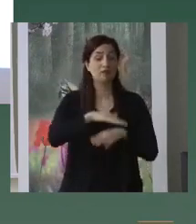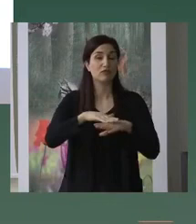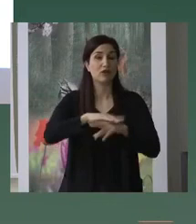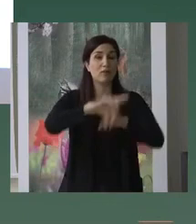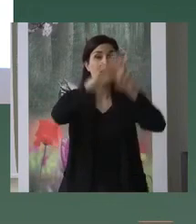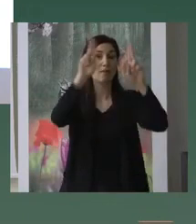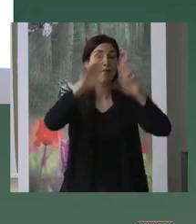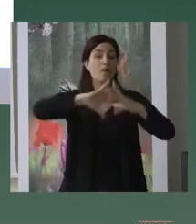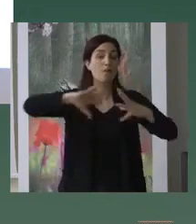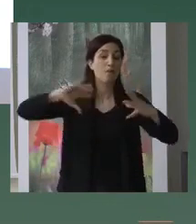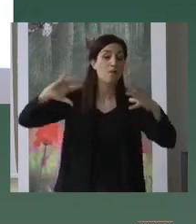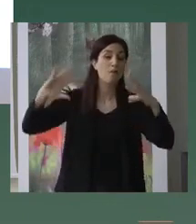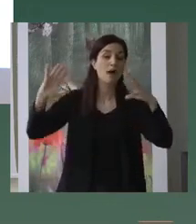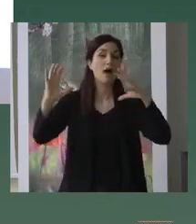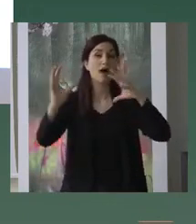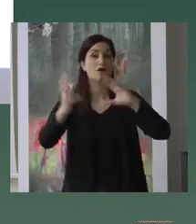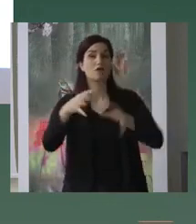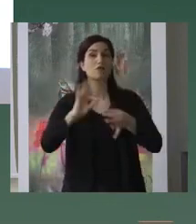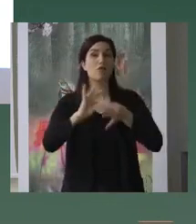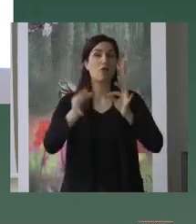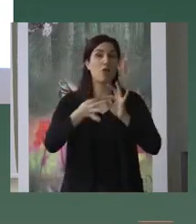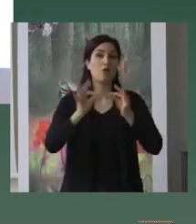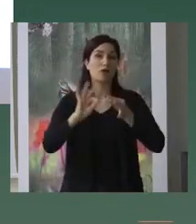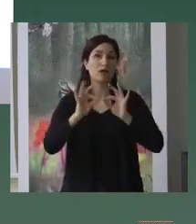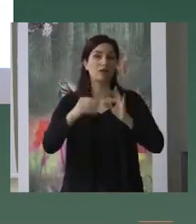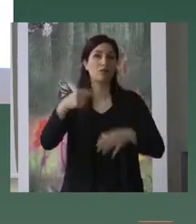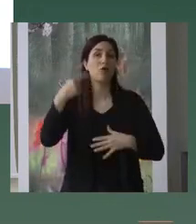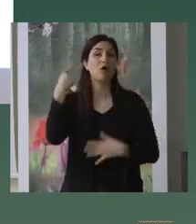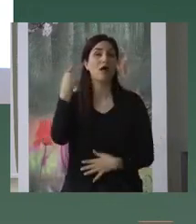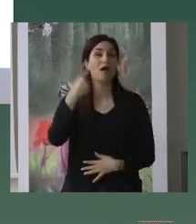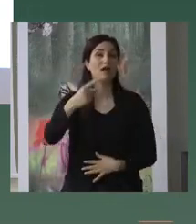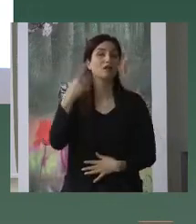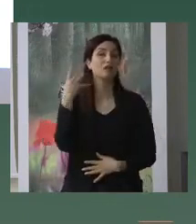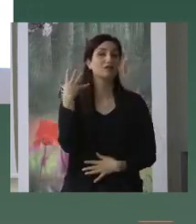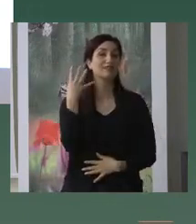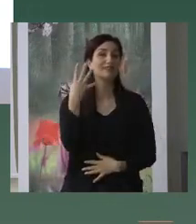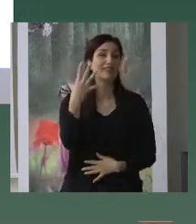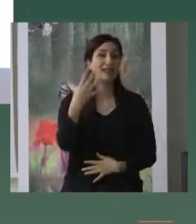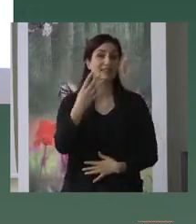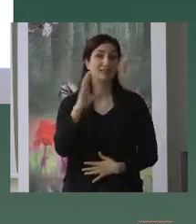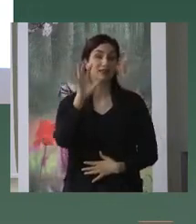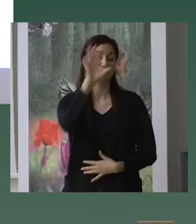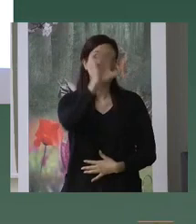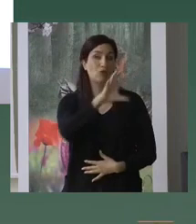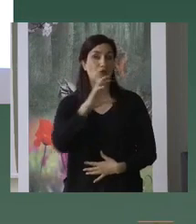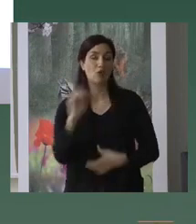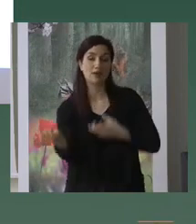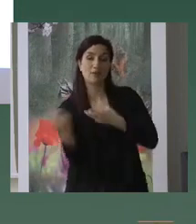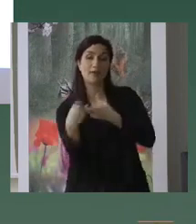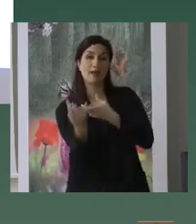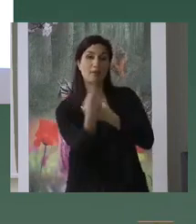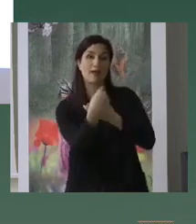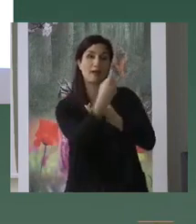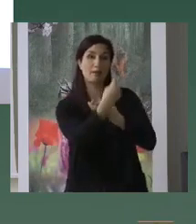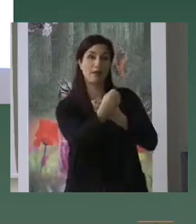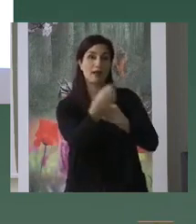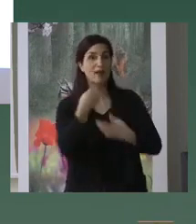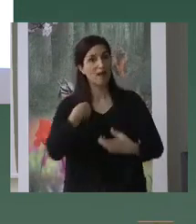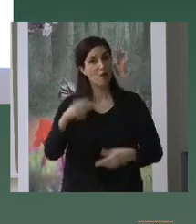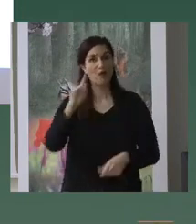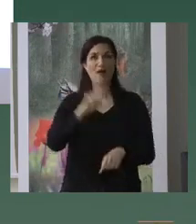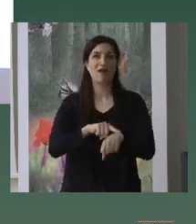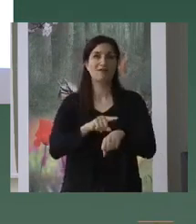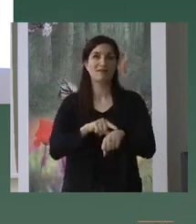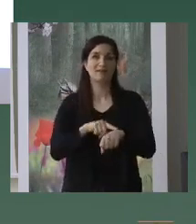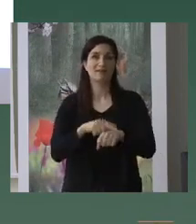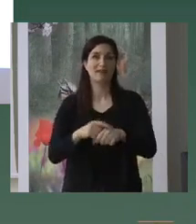με μέλη σε 104 χώρες αυτή τη στιγμή, του οποίου έχω την τύχη και την τιμή να είμαι αντιπρόεδρος.